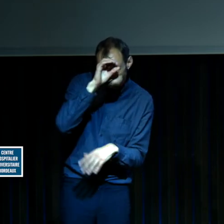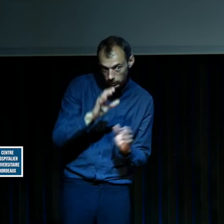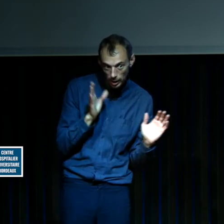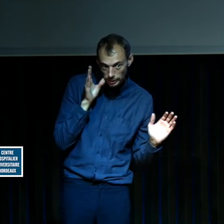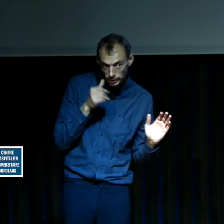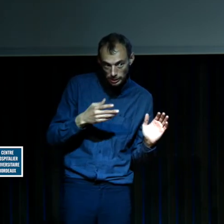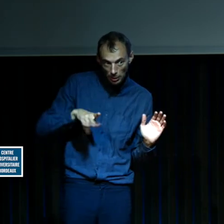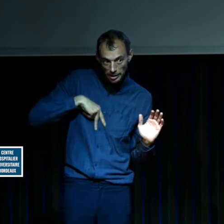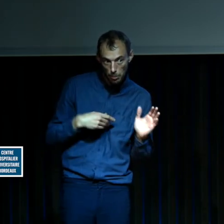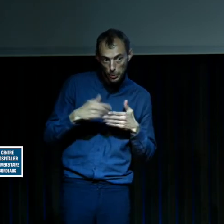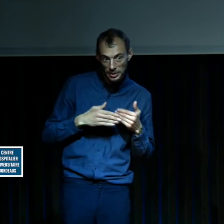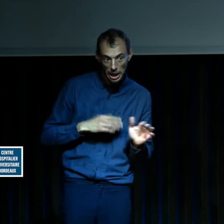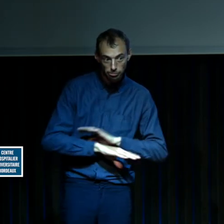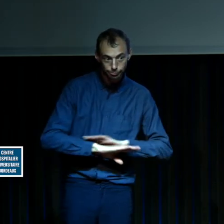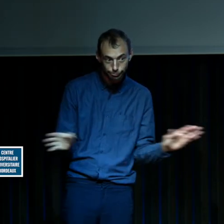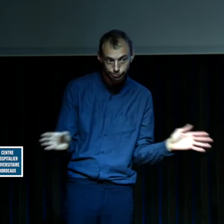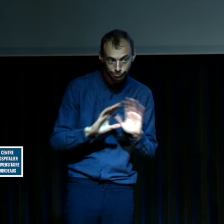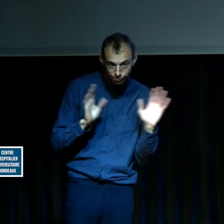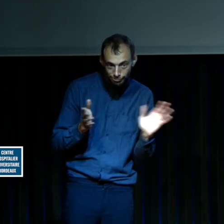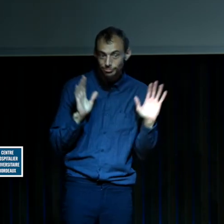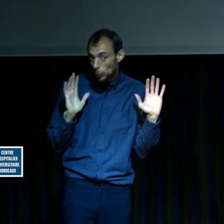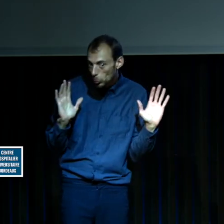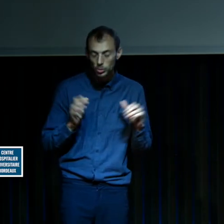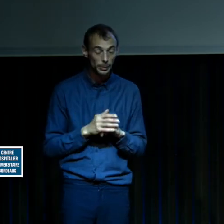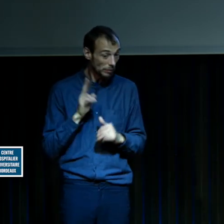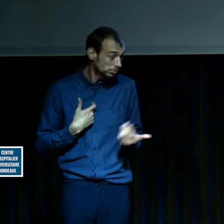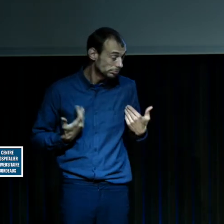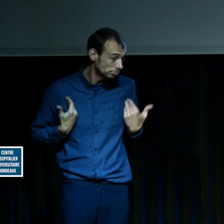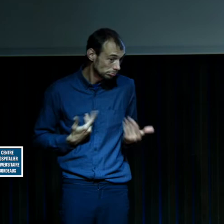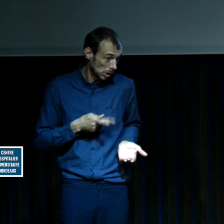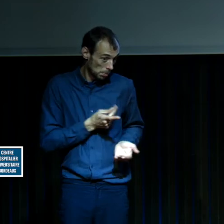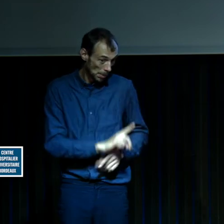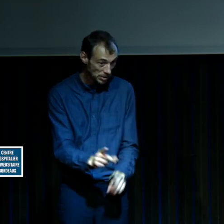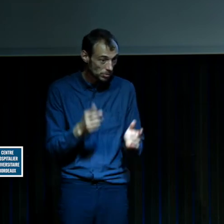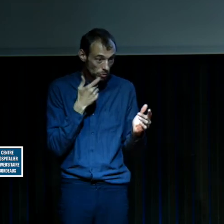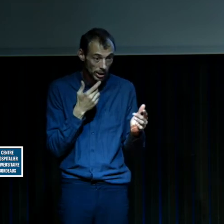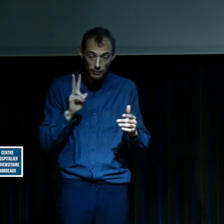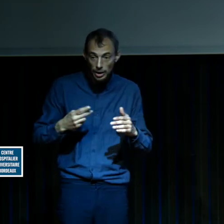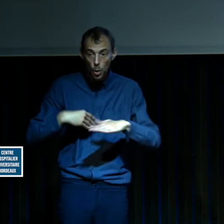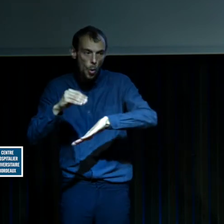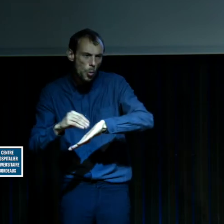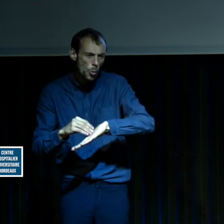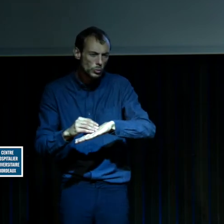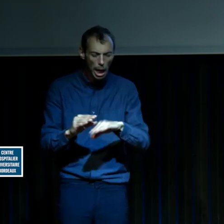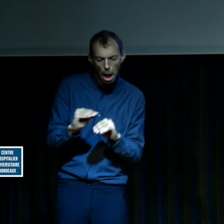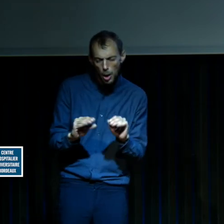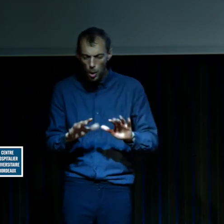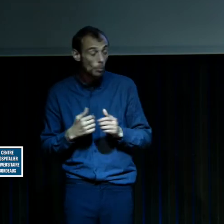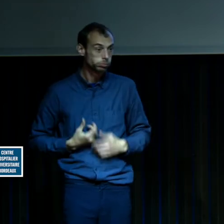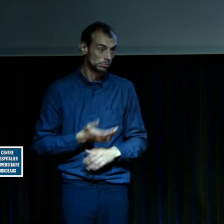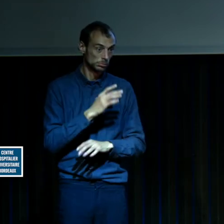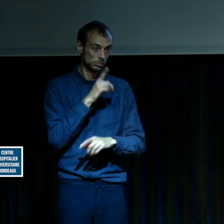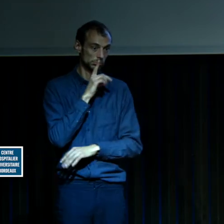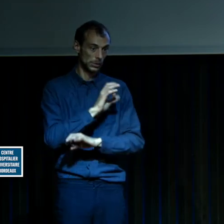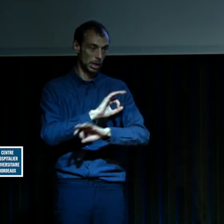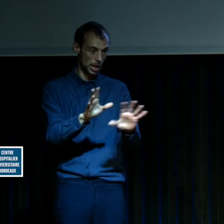d'habitude. Et donc, voilà. Donc, moi, je suis pas médecin. Donc, je donne aucun conseil de cet ordre-là. Mais je discute